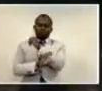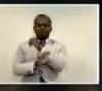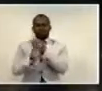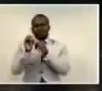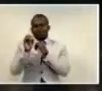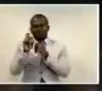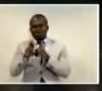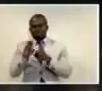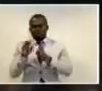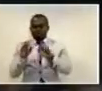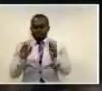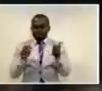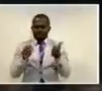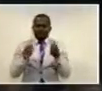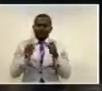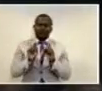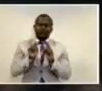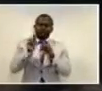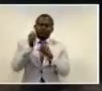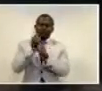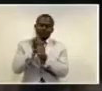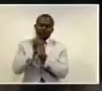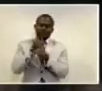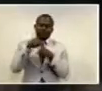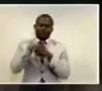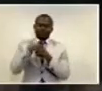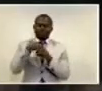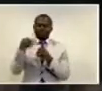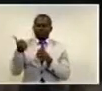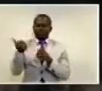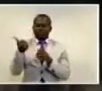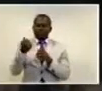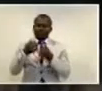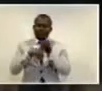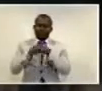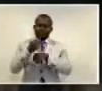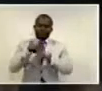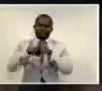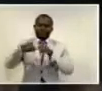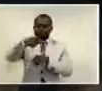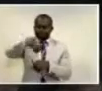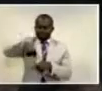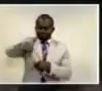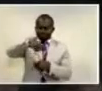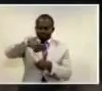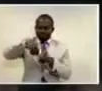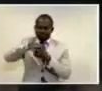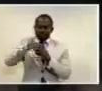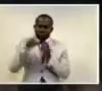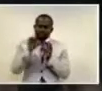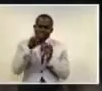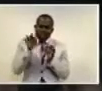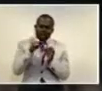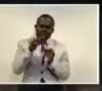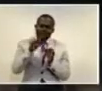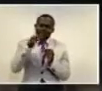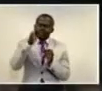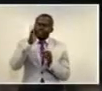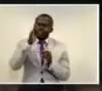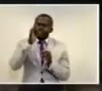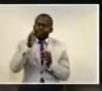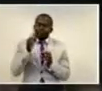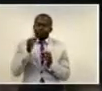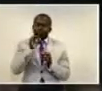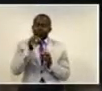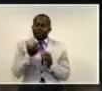se abandi bajya gukora indi mirimo na hano mu byayi cyangwa mushi ntabwo